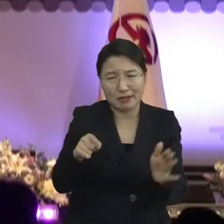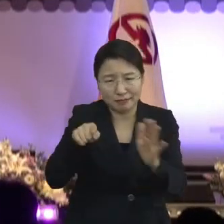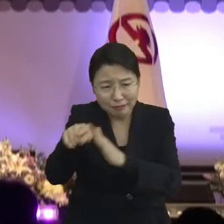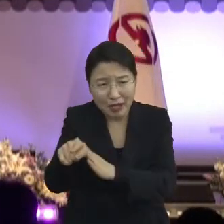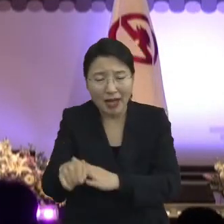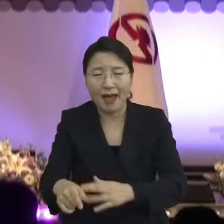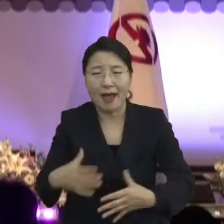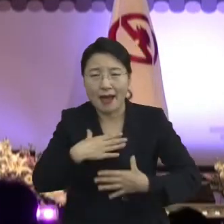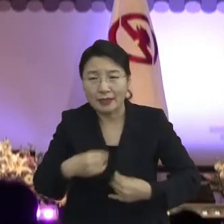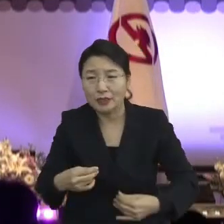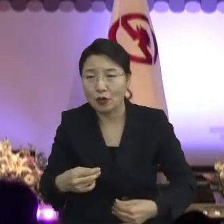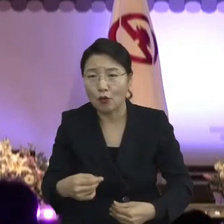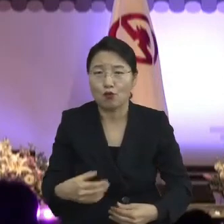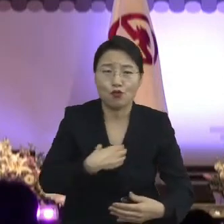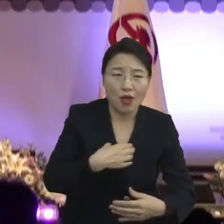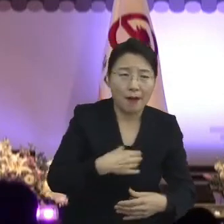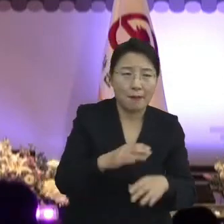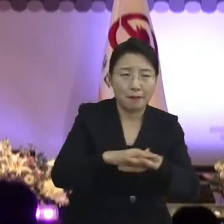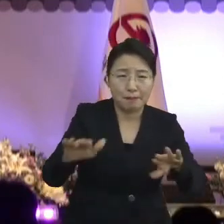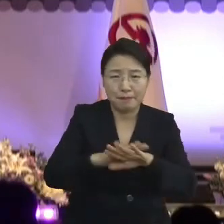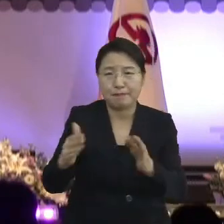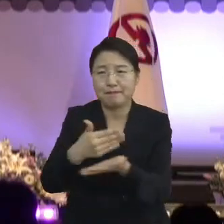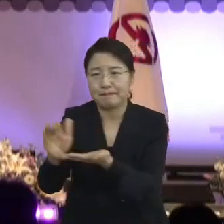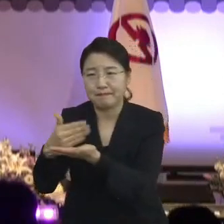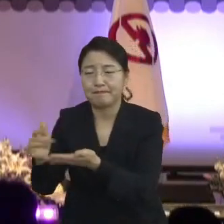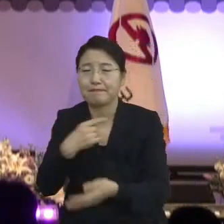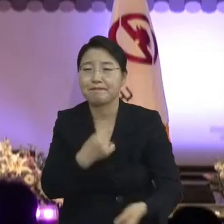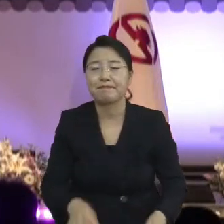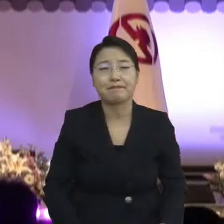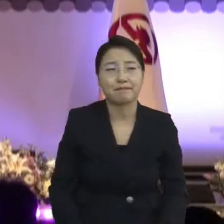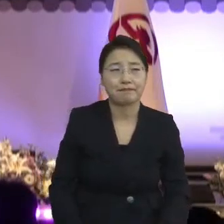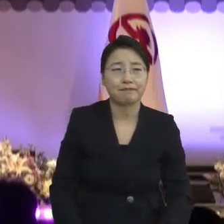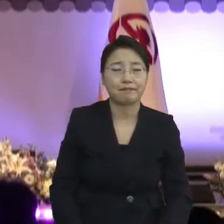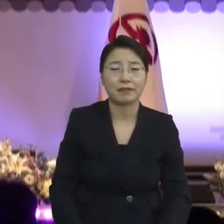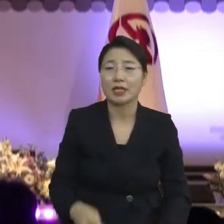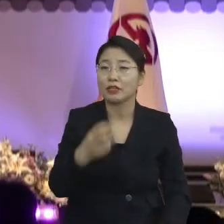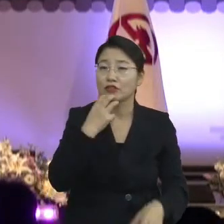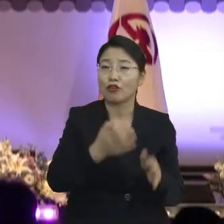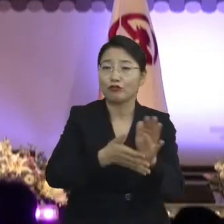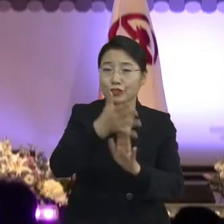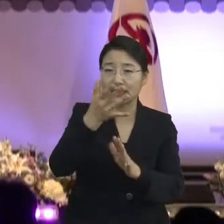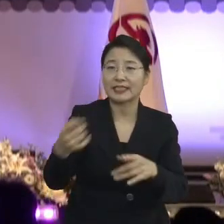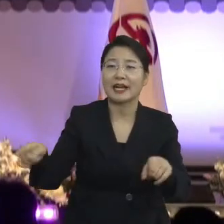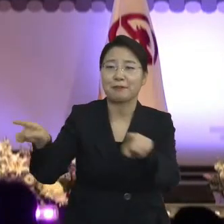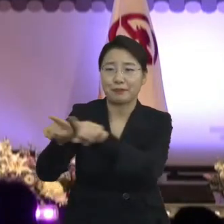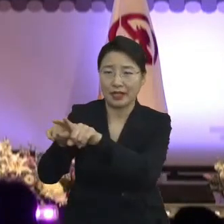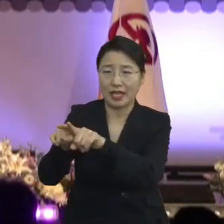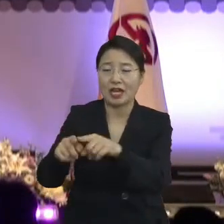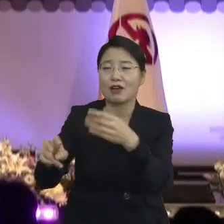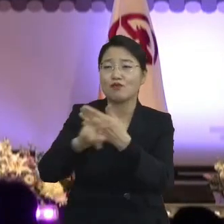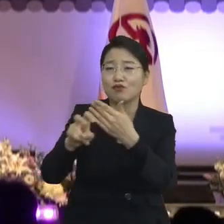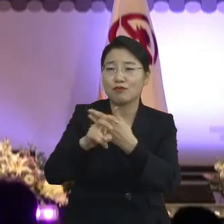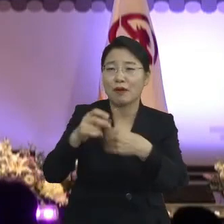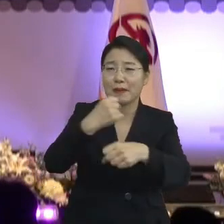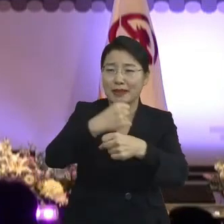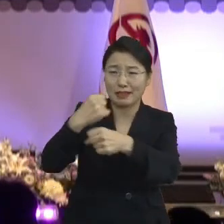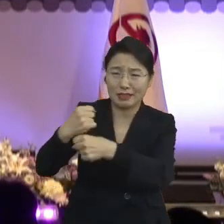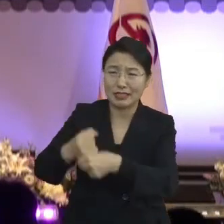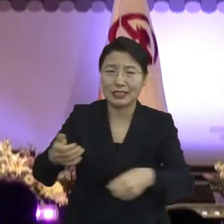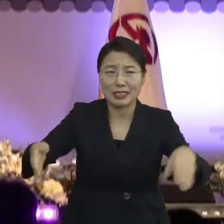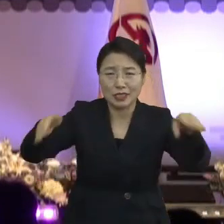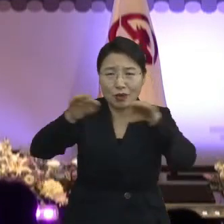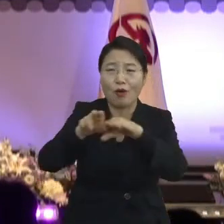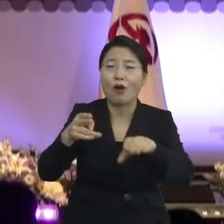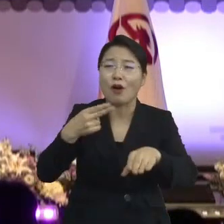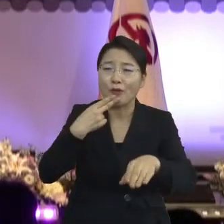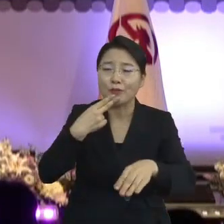불확실성을 최소화해 나가겠습니다. 아울러 서울시와 함께 불법 시설물이 없는